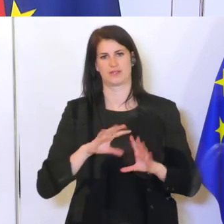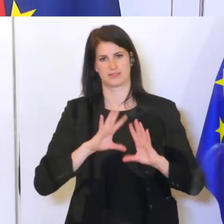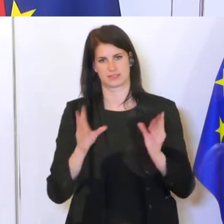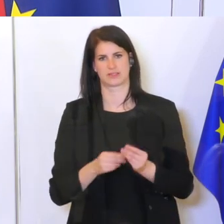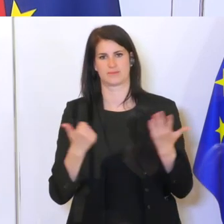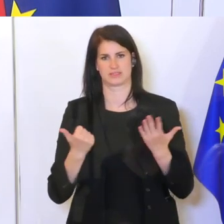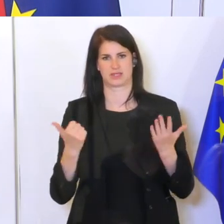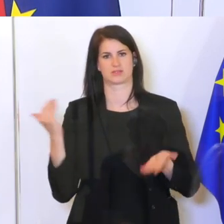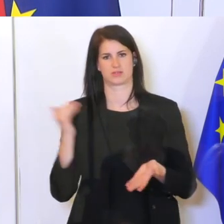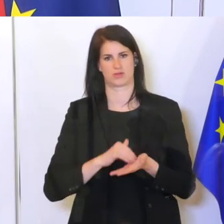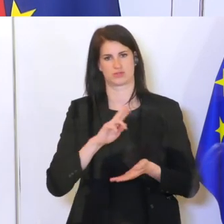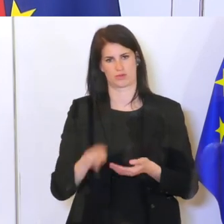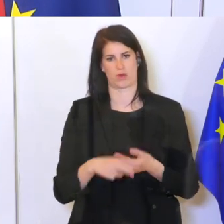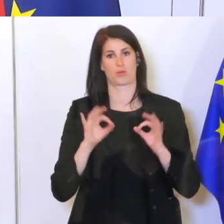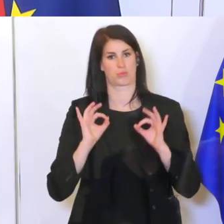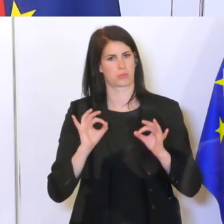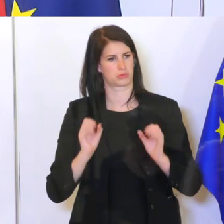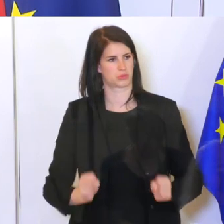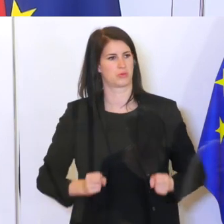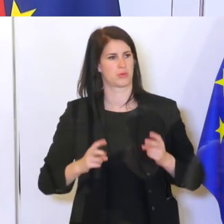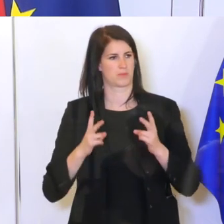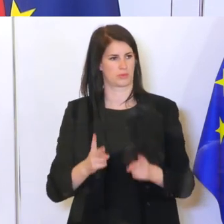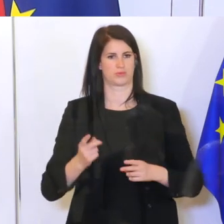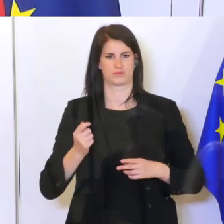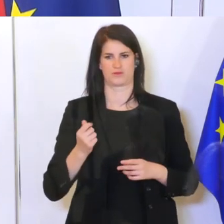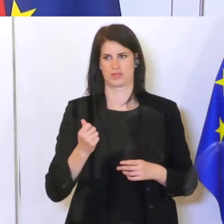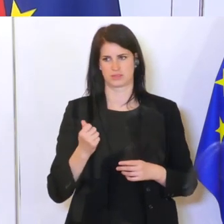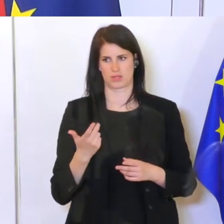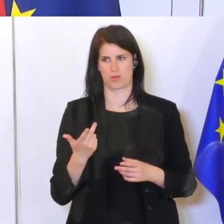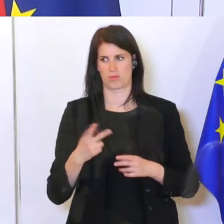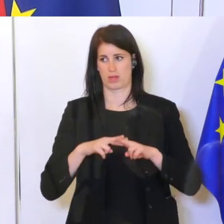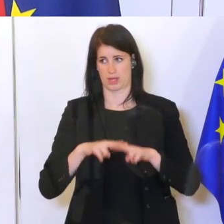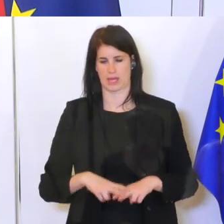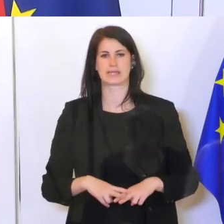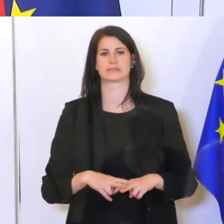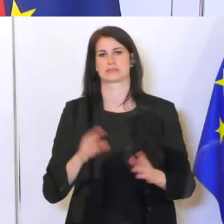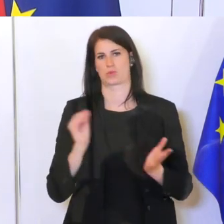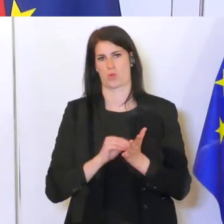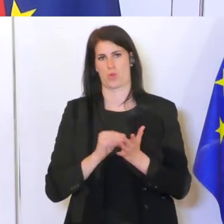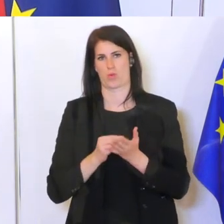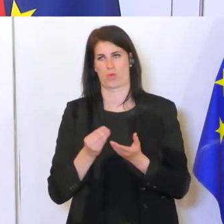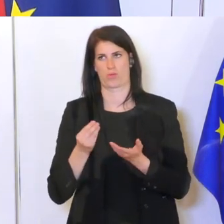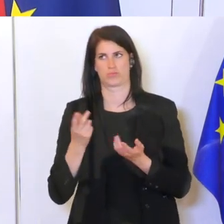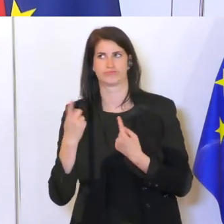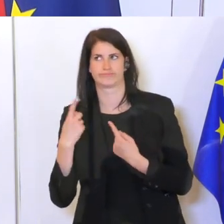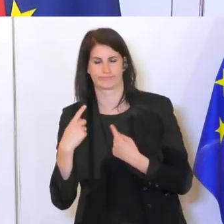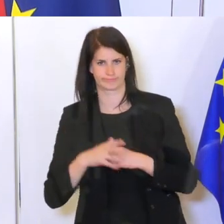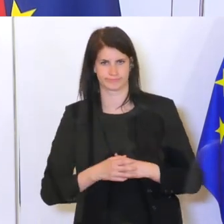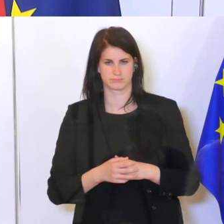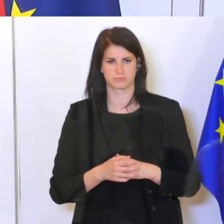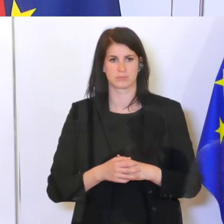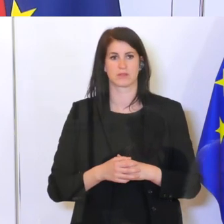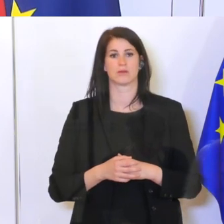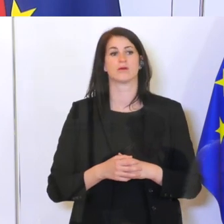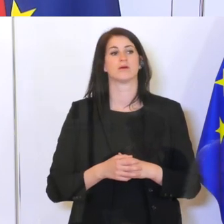glaube ich, eine gute Überbrückungsfinanzierung. Alles andere ist im Fluss. Der Zeithorizont für